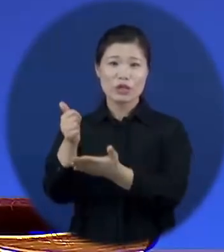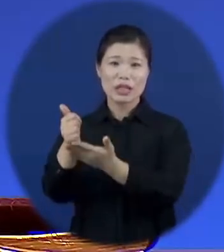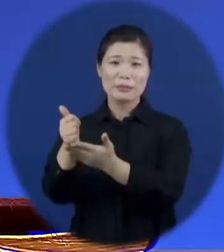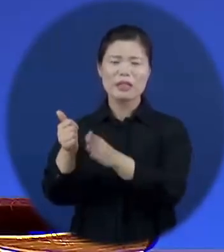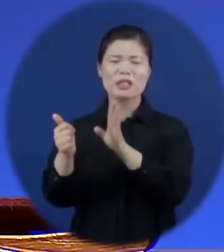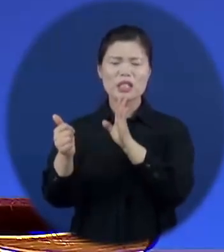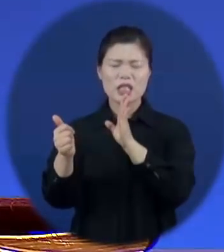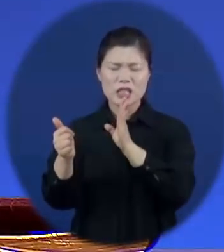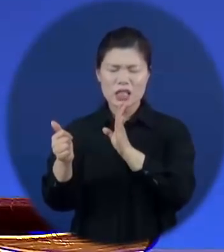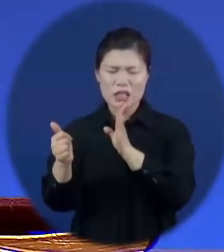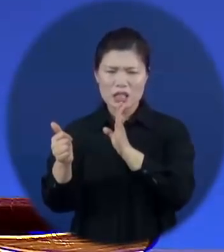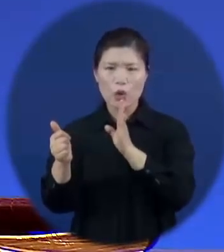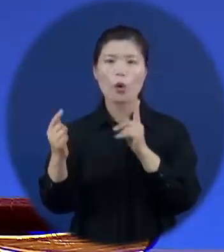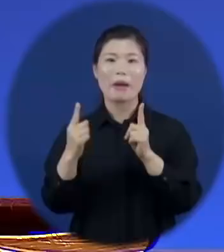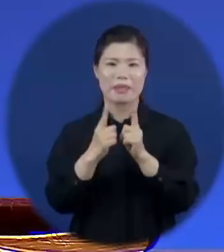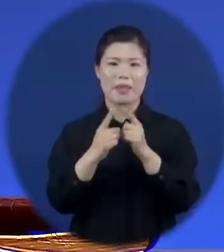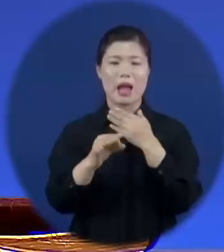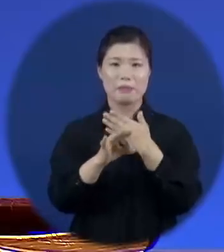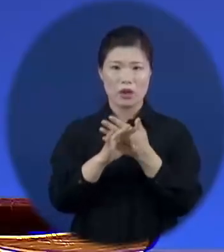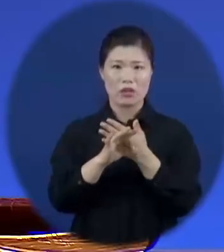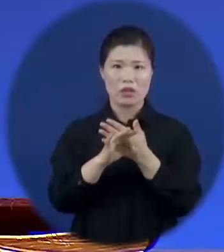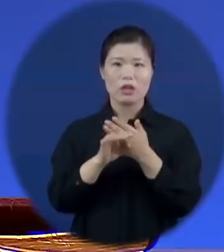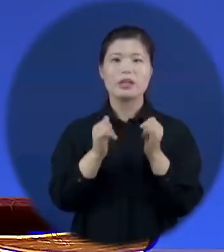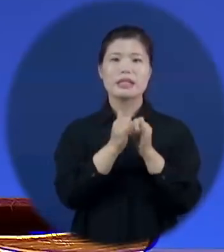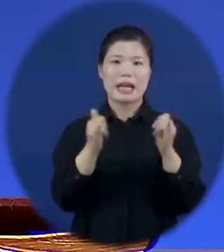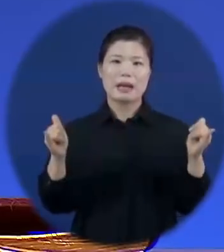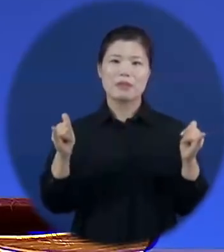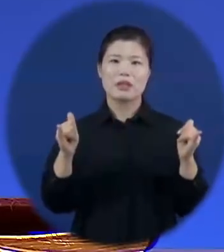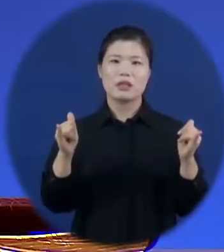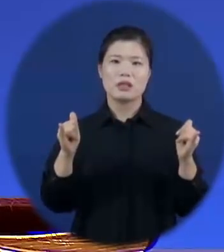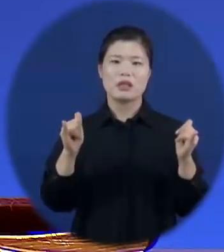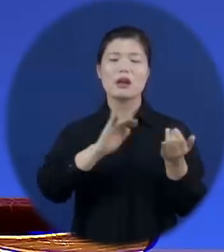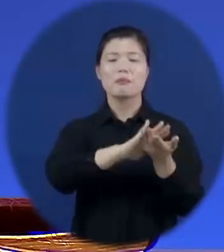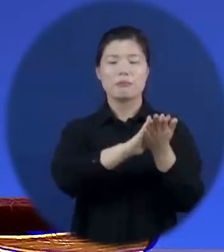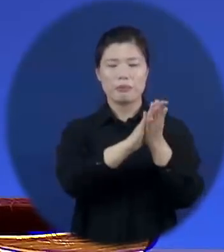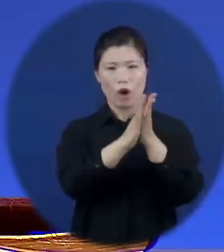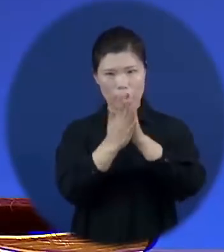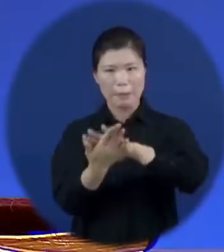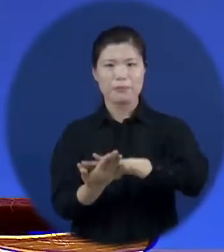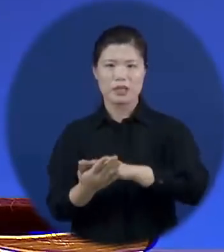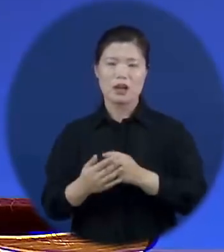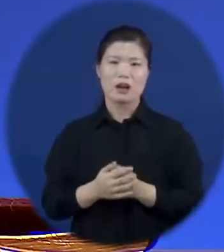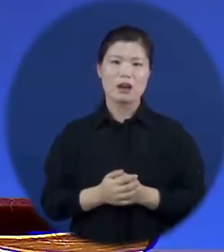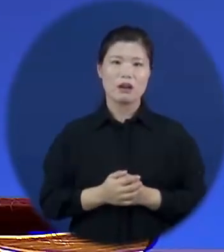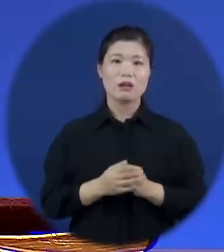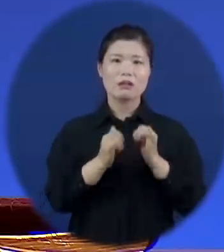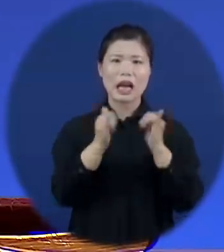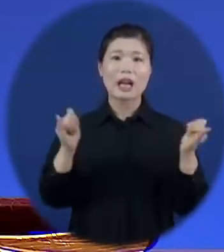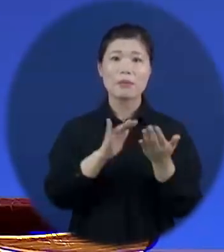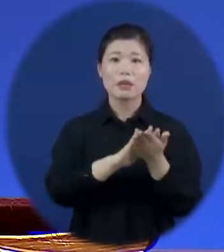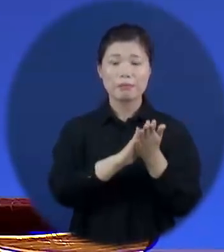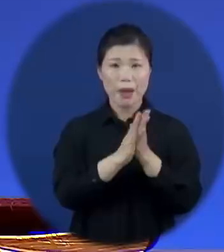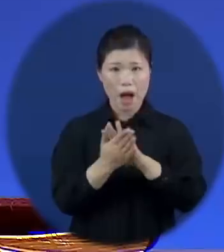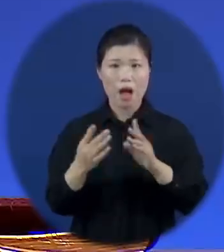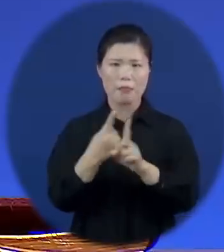예수님을 진실로 만나게 되면 사람이 변한다라는 사실입니다. 사람이 바뀌는